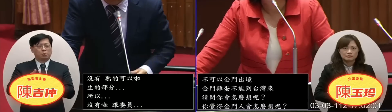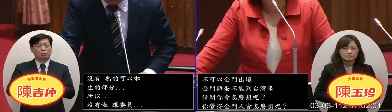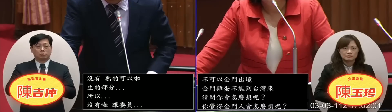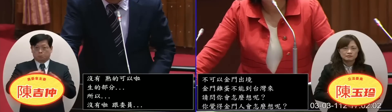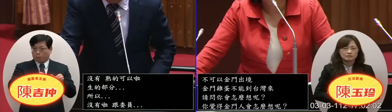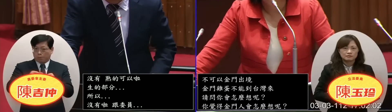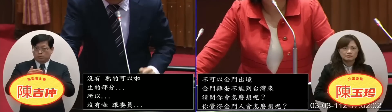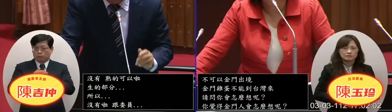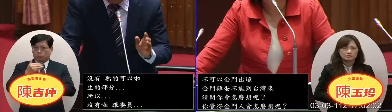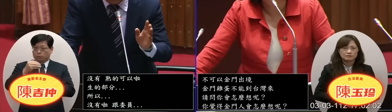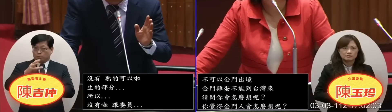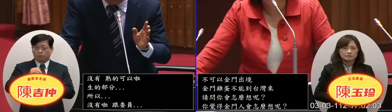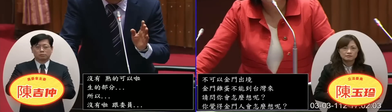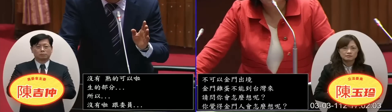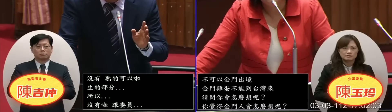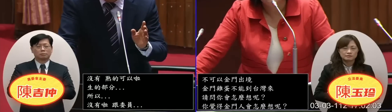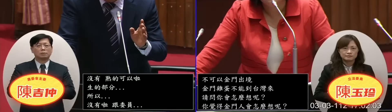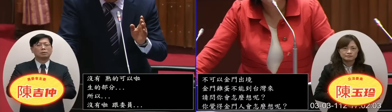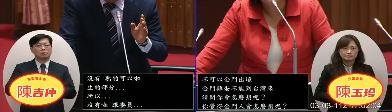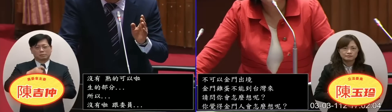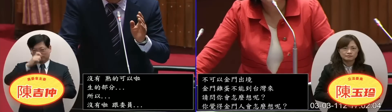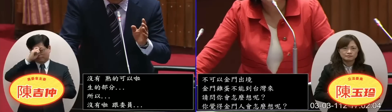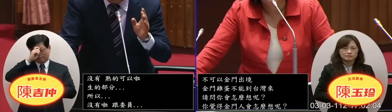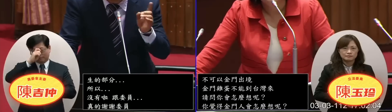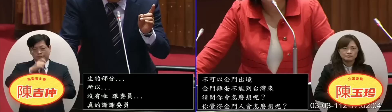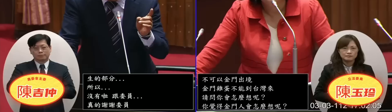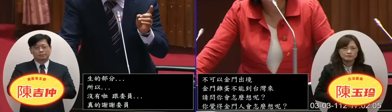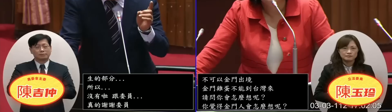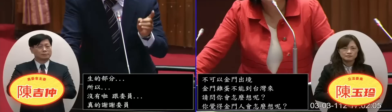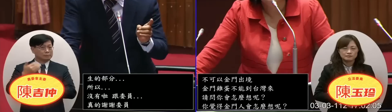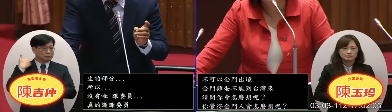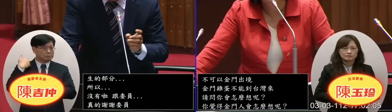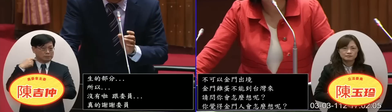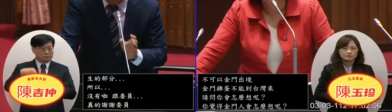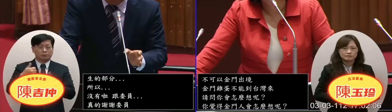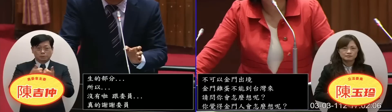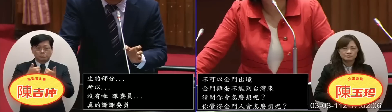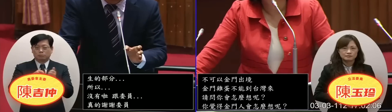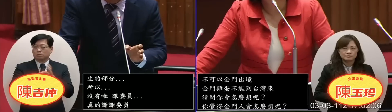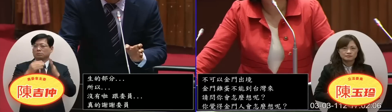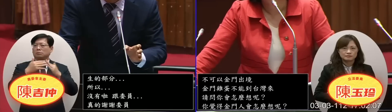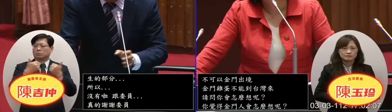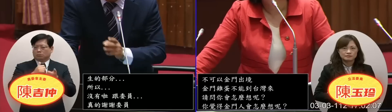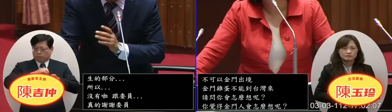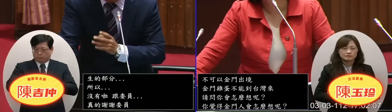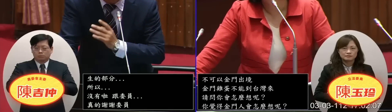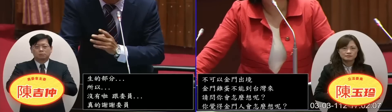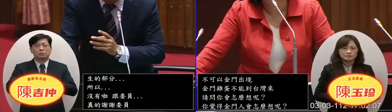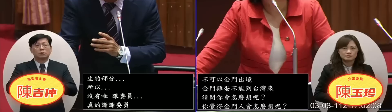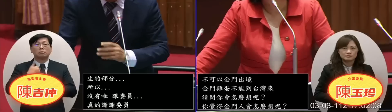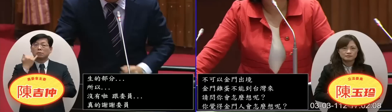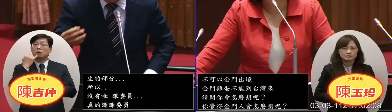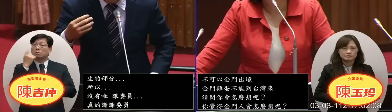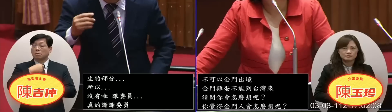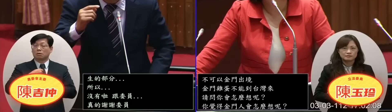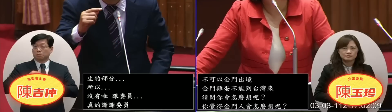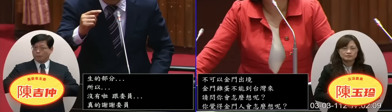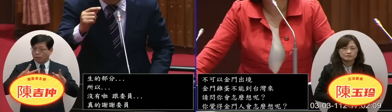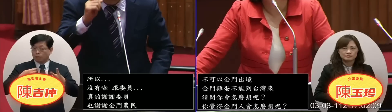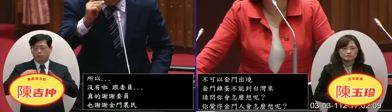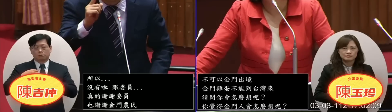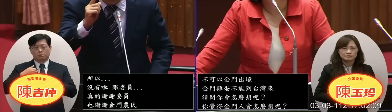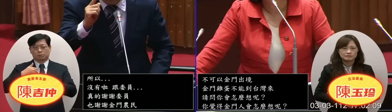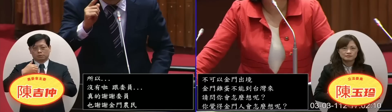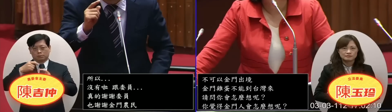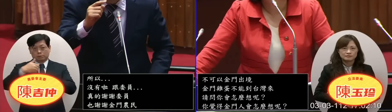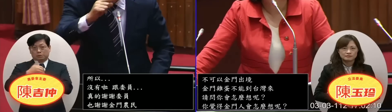鸡蛋就有超过九万，所以我们希望说，因为之前这个会议是专家会议决议的，那我们是不是可以这样？我们先跟金门